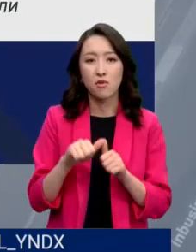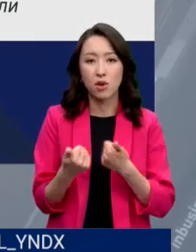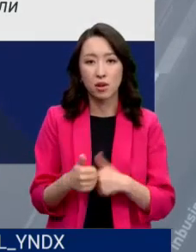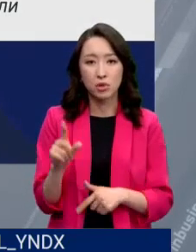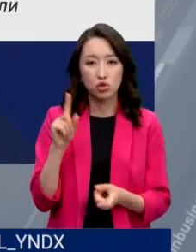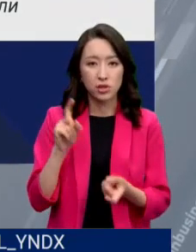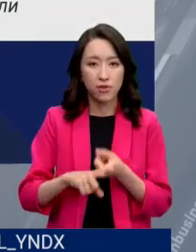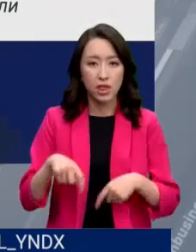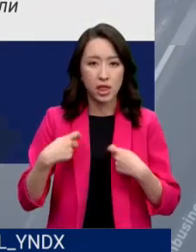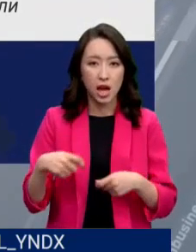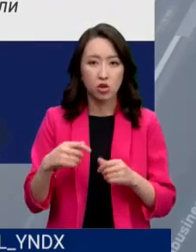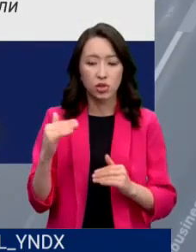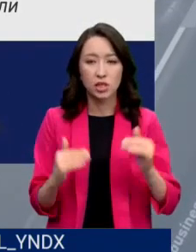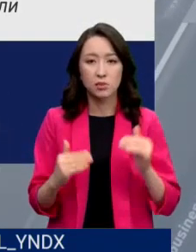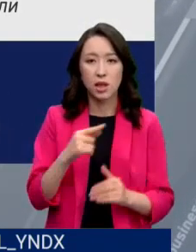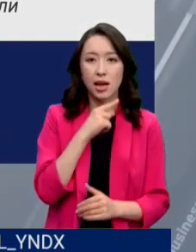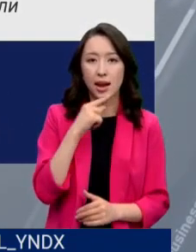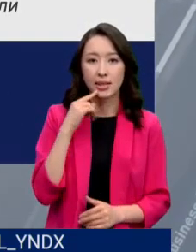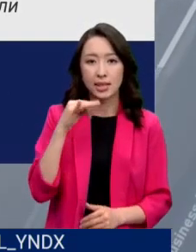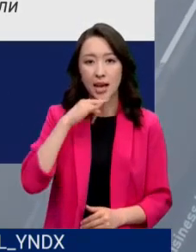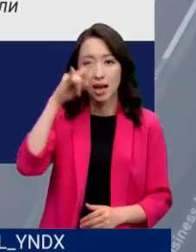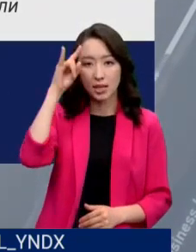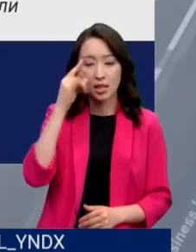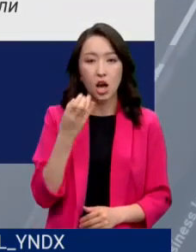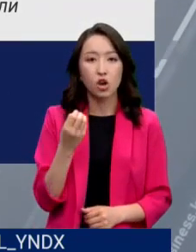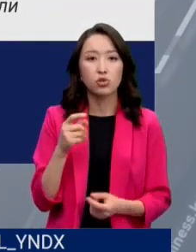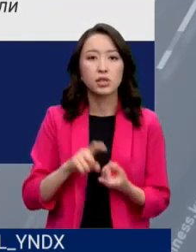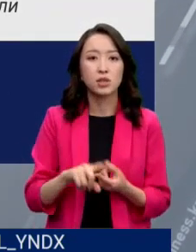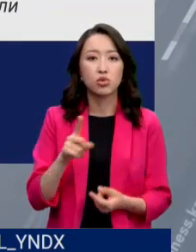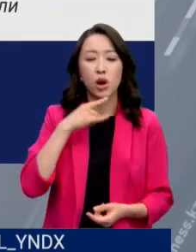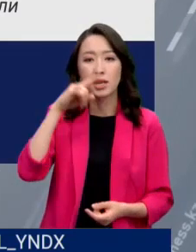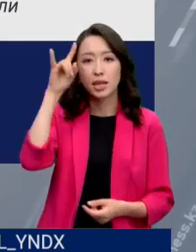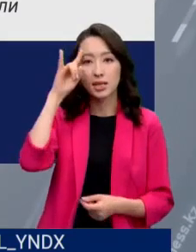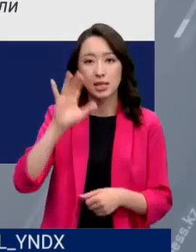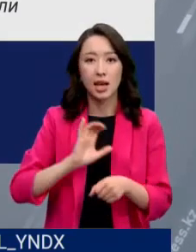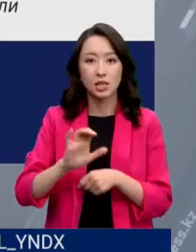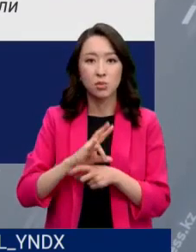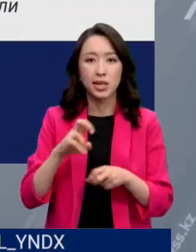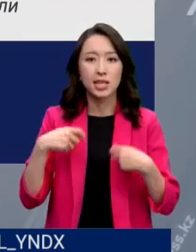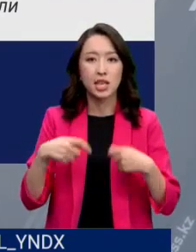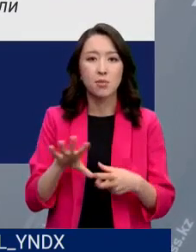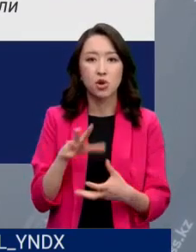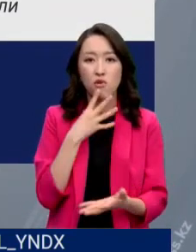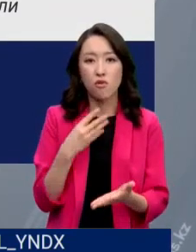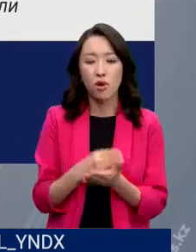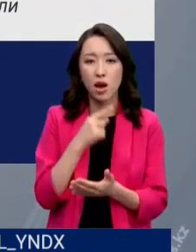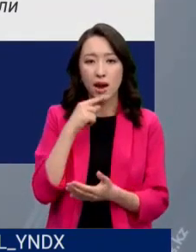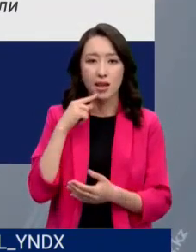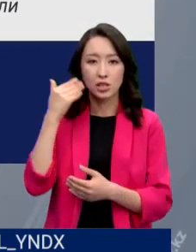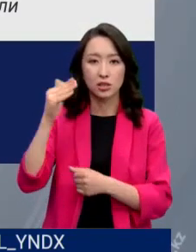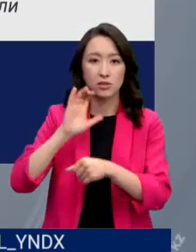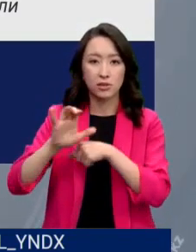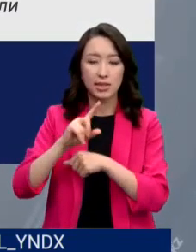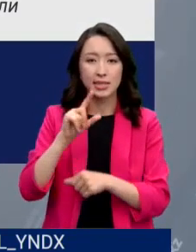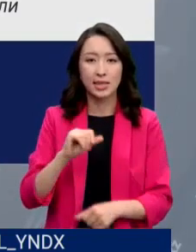связано с торговым дисбалансом между Россией и Казахстаном, а также с тем, что казахстанские экспортеры не продают свою продукцию в Российскую